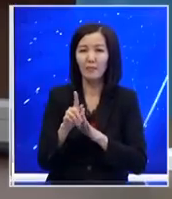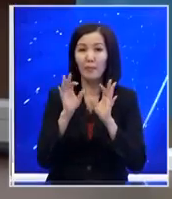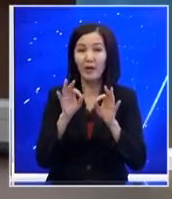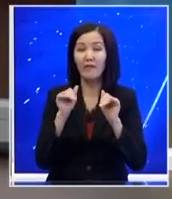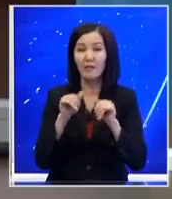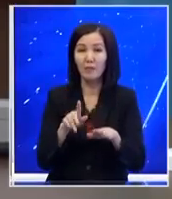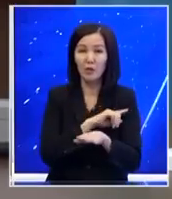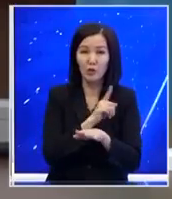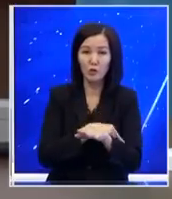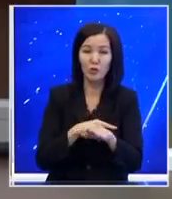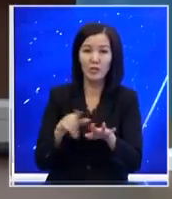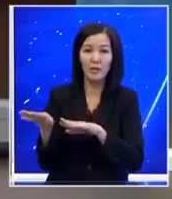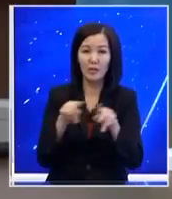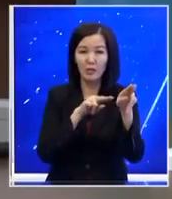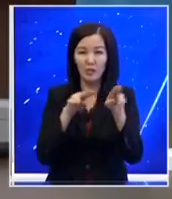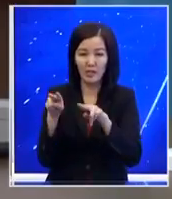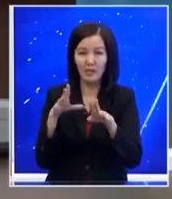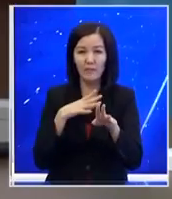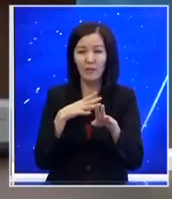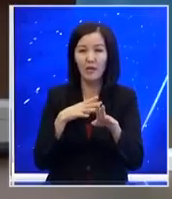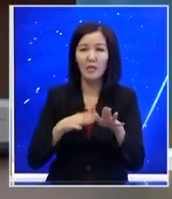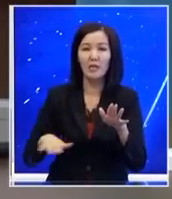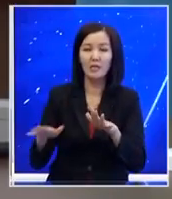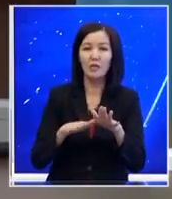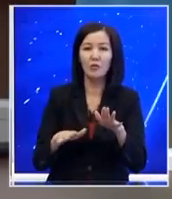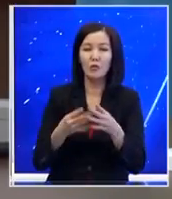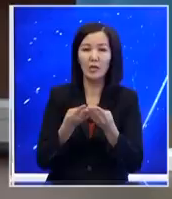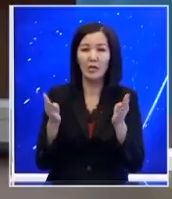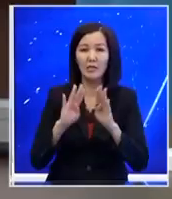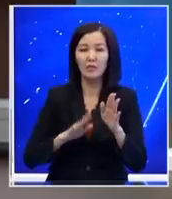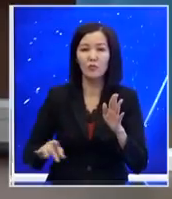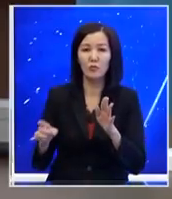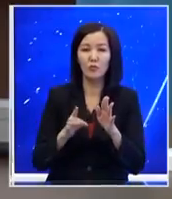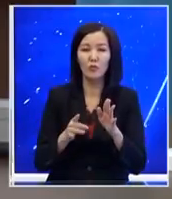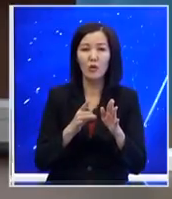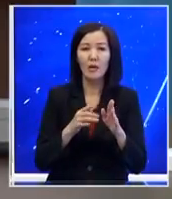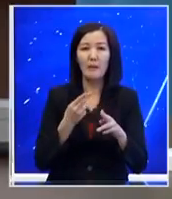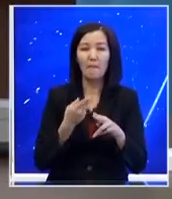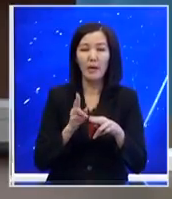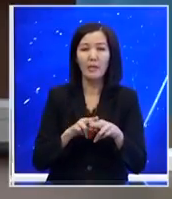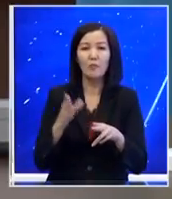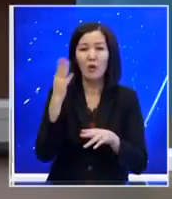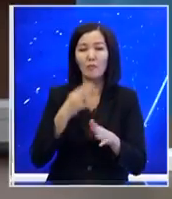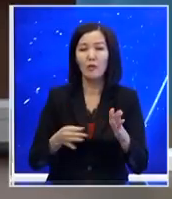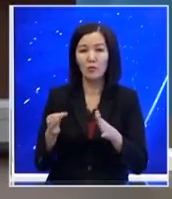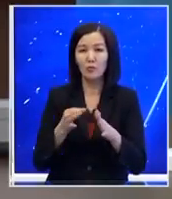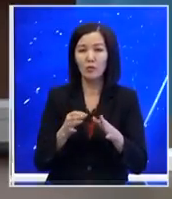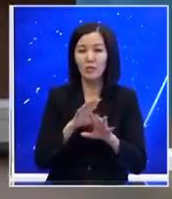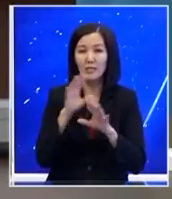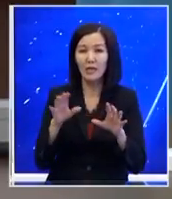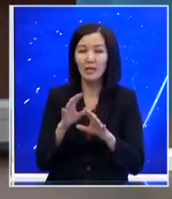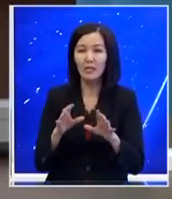такие меры, имея прямо на территории области карантинную зону Алмату, Вот поэтому, наверное, мы вот